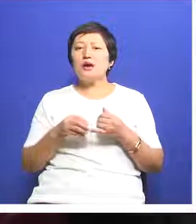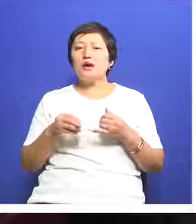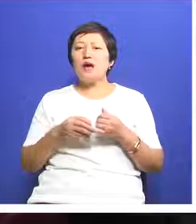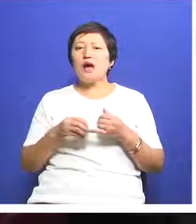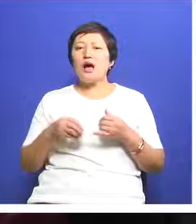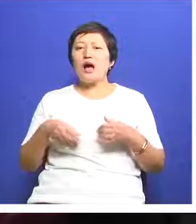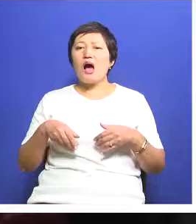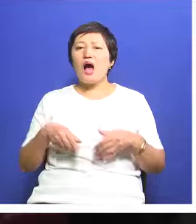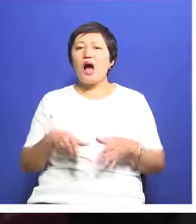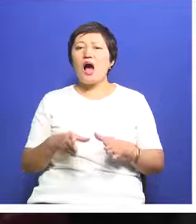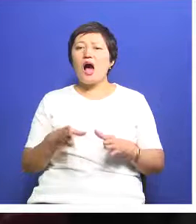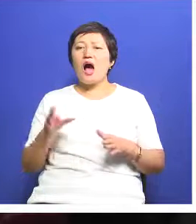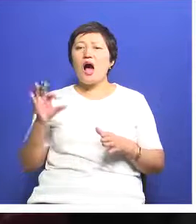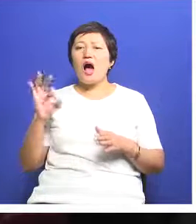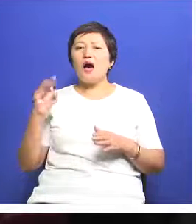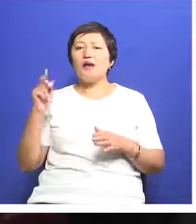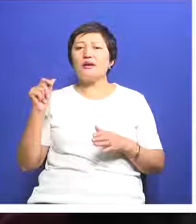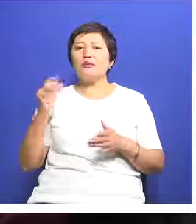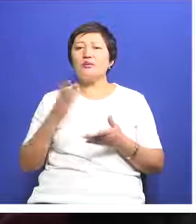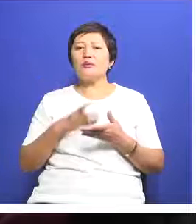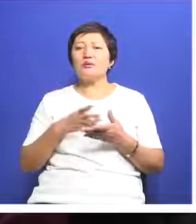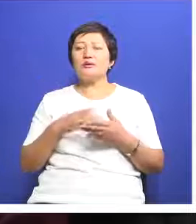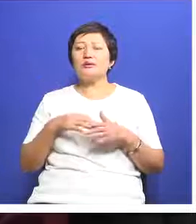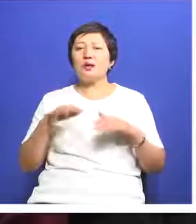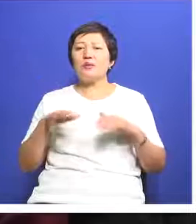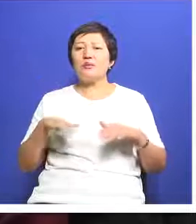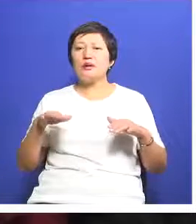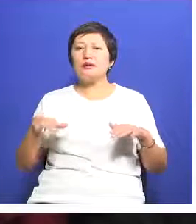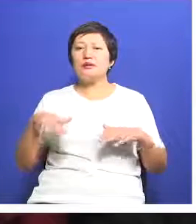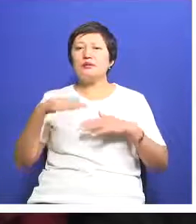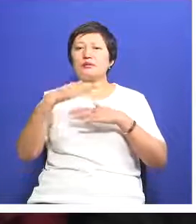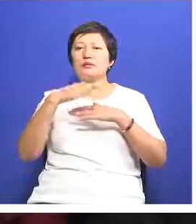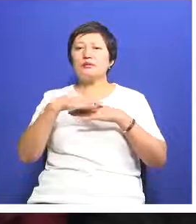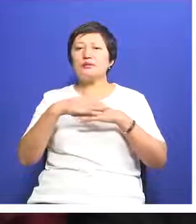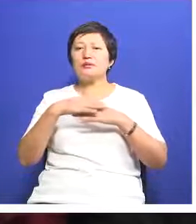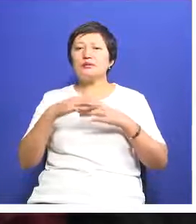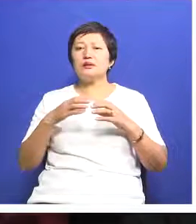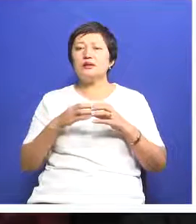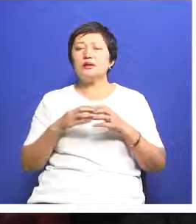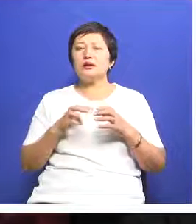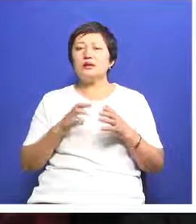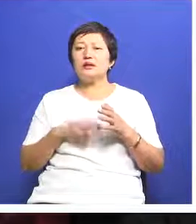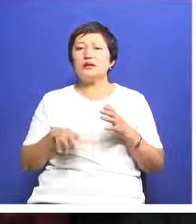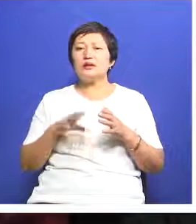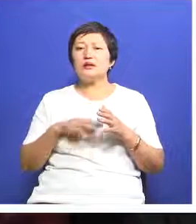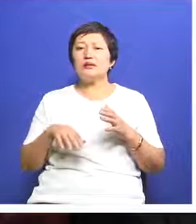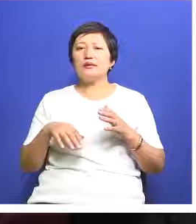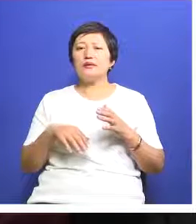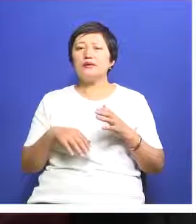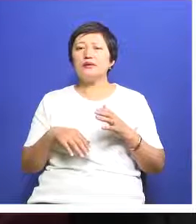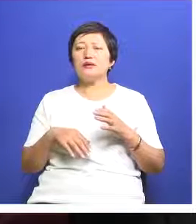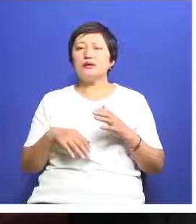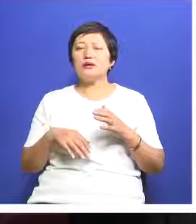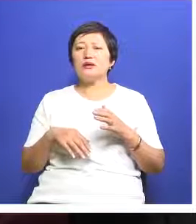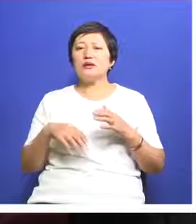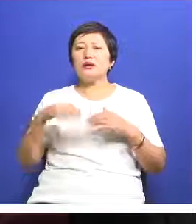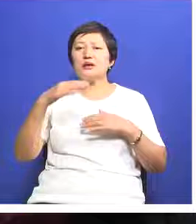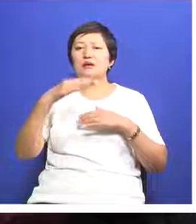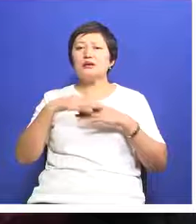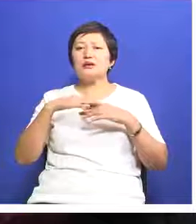арық болып қалды асфальттың екі жағы. Енді балалар кешке ары қарап сонда бір 40-50 бала қайтады мектептен кешке